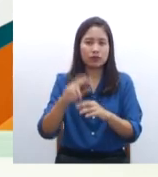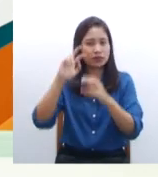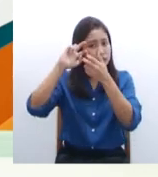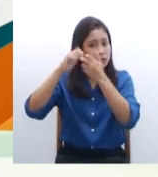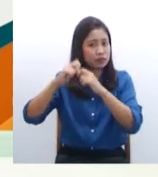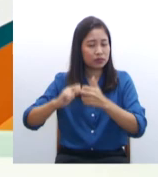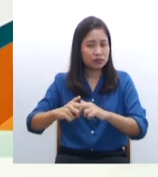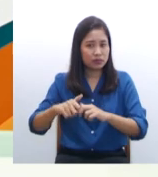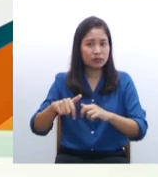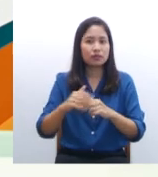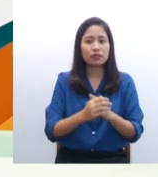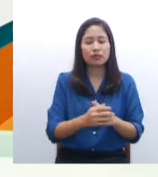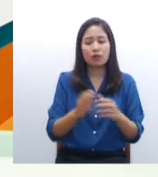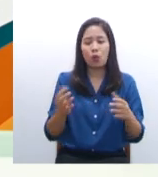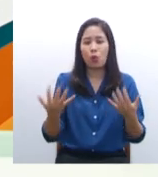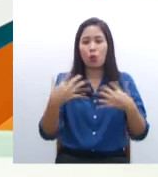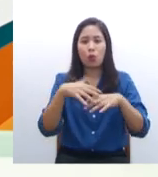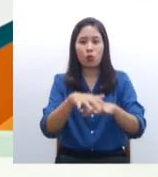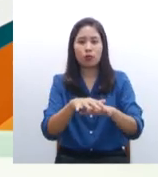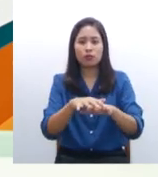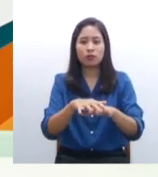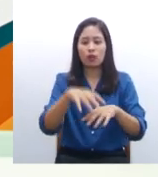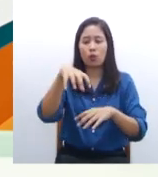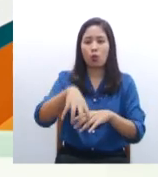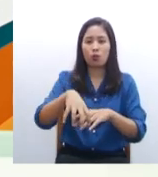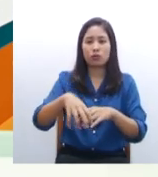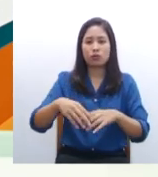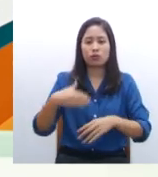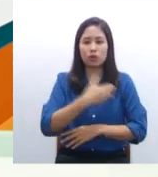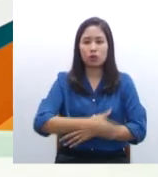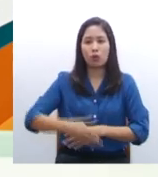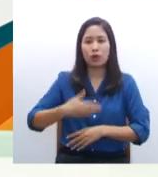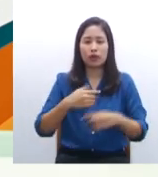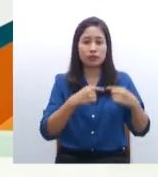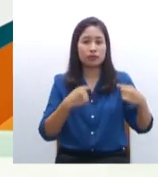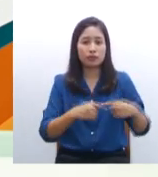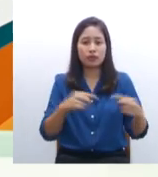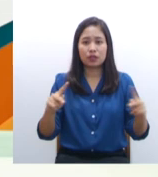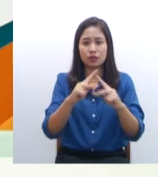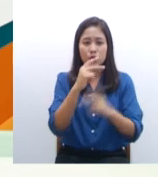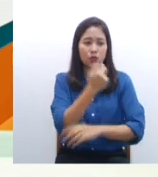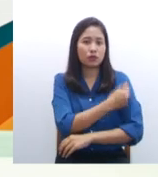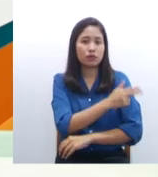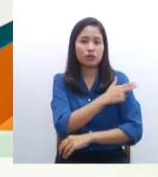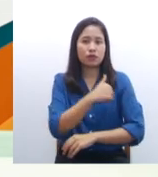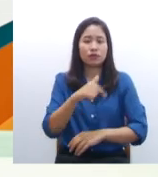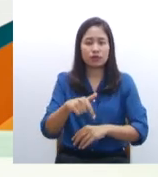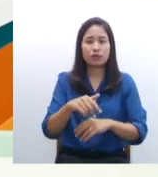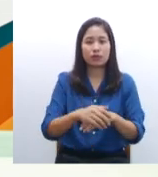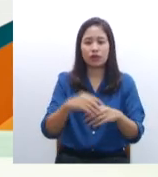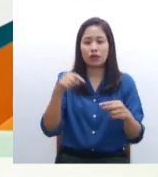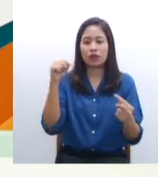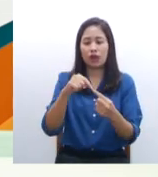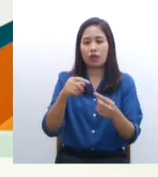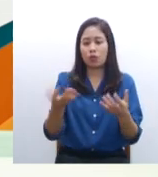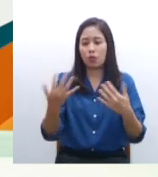วดีนะครับร่วมกับกรมสุขภาพจิตกระทรวงสาธารณสุขนะครับสำนักงานบริหารการศึกษาพิเศษ